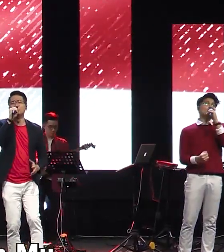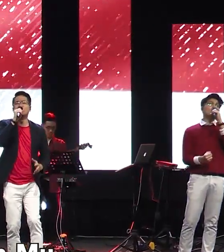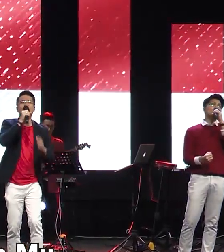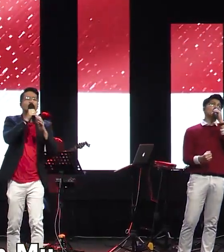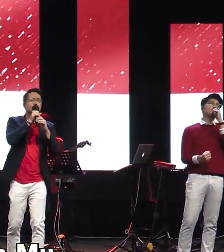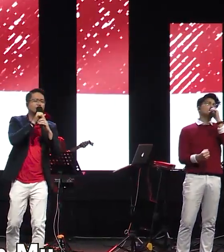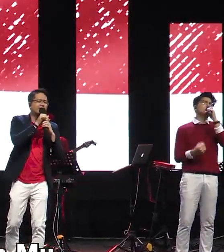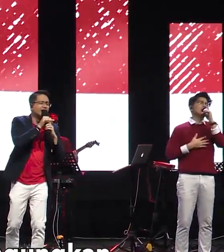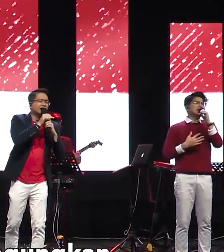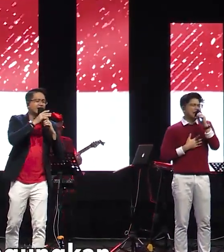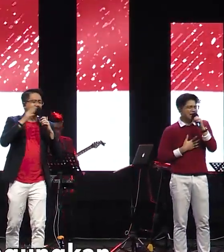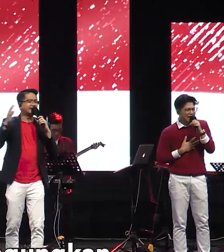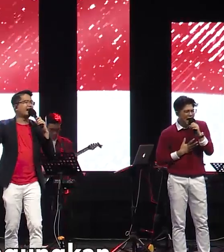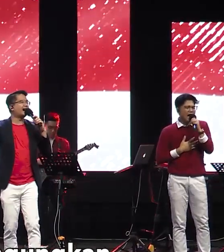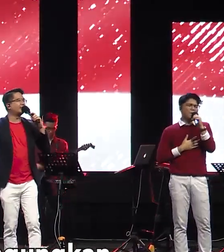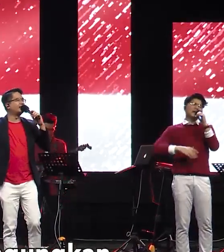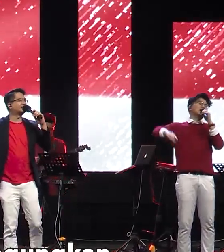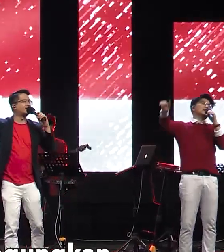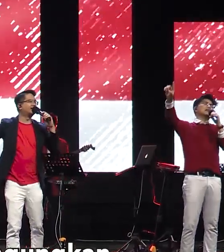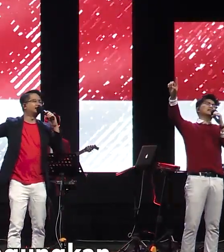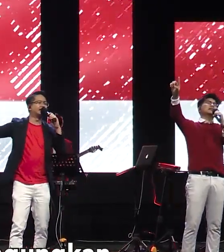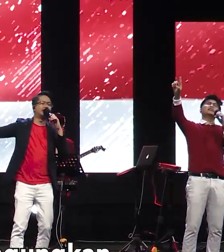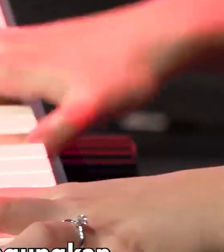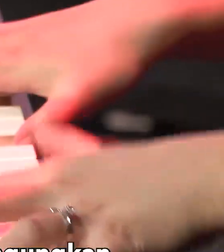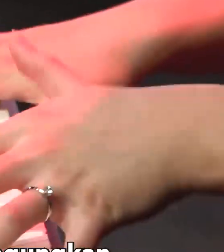kebesaran-Mu, Kami tinggikan, dan kami